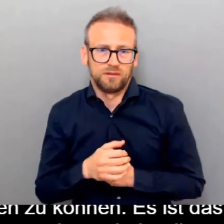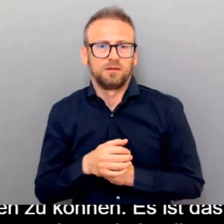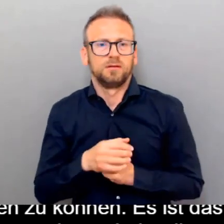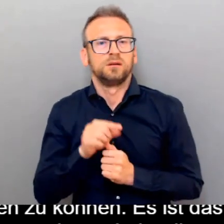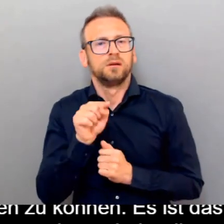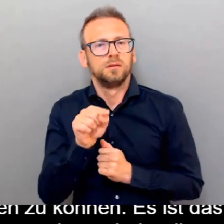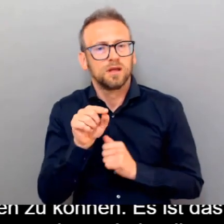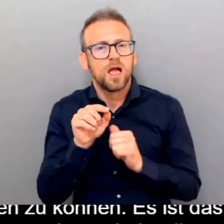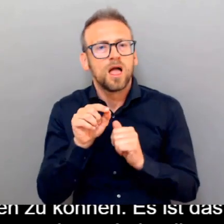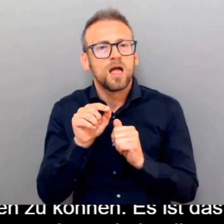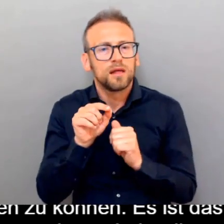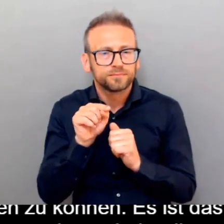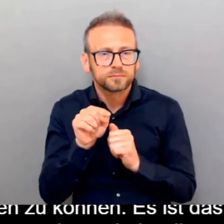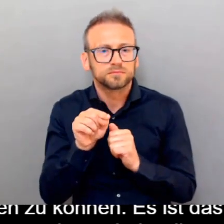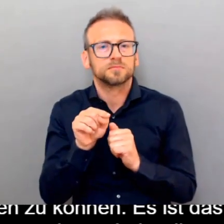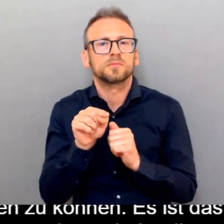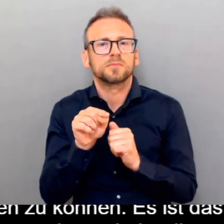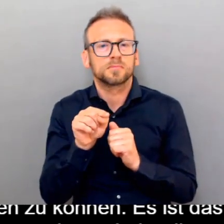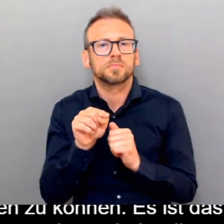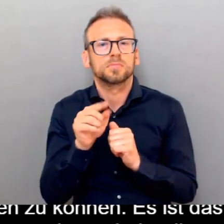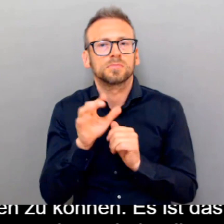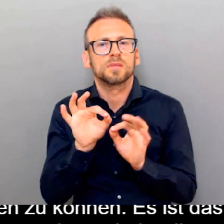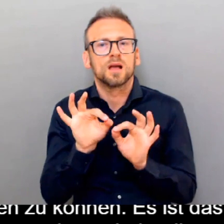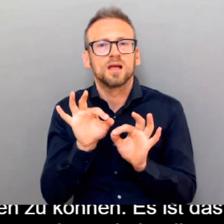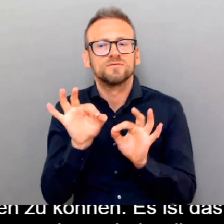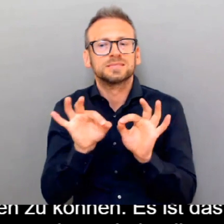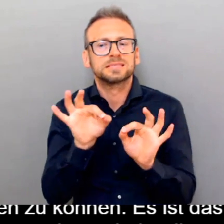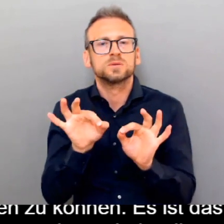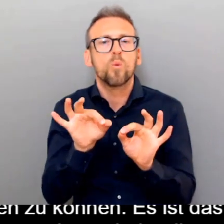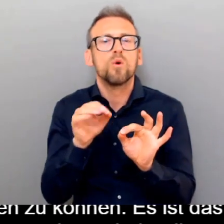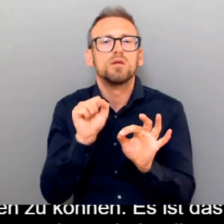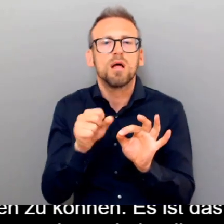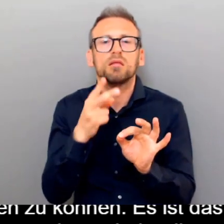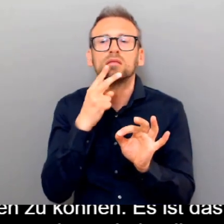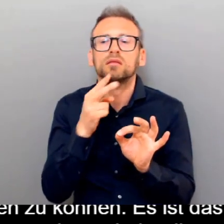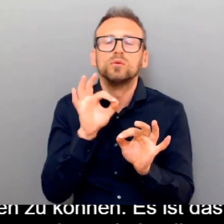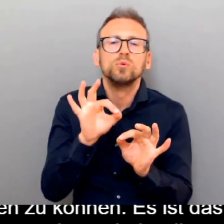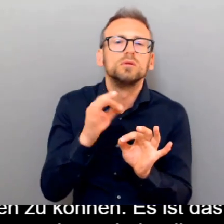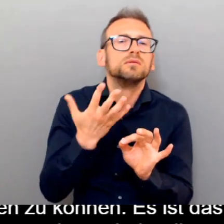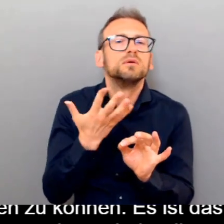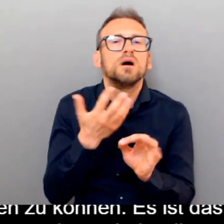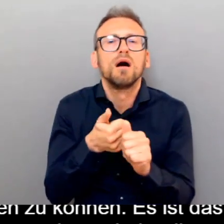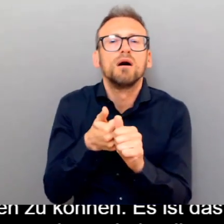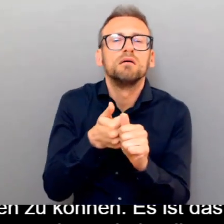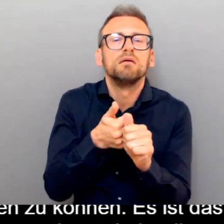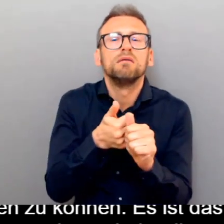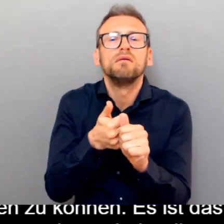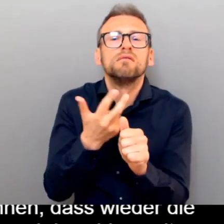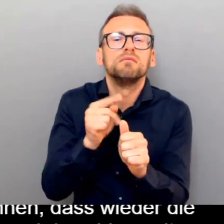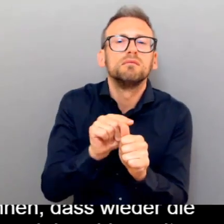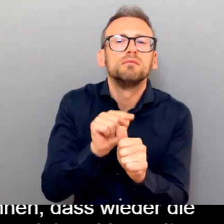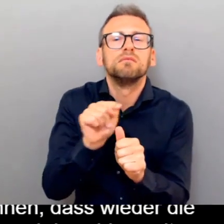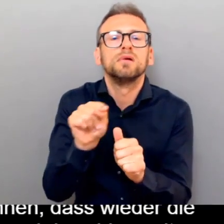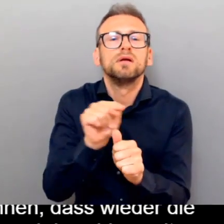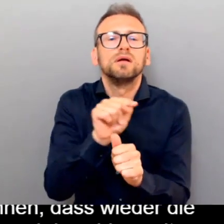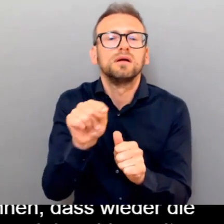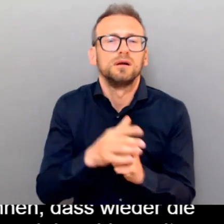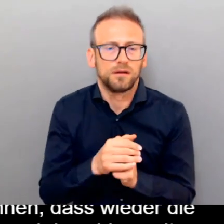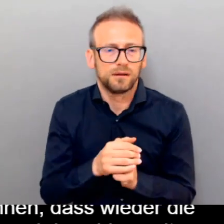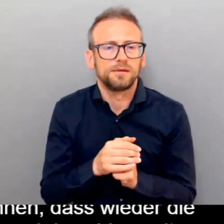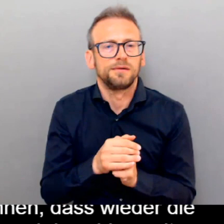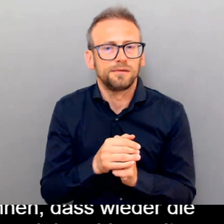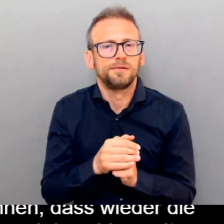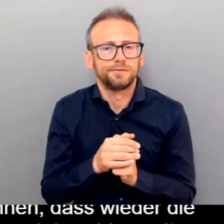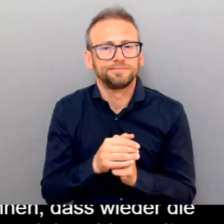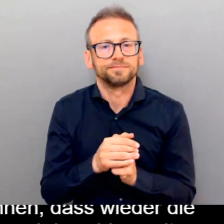gut ausstatten. Auch das habe ich hier bereits vorgestellt, dass es diese Möglichkeit gibt, dass man hier eben entsprechend die